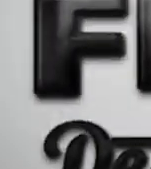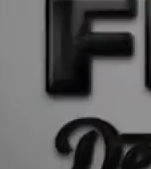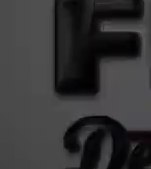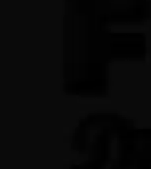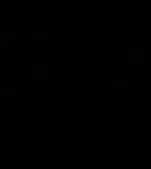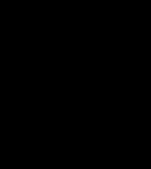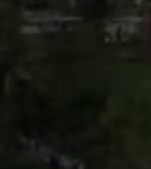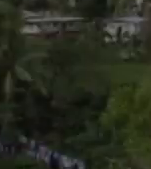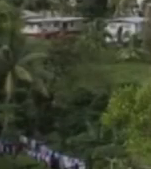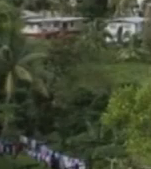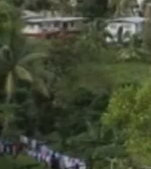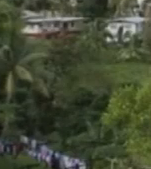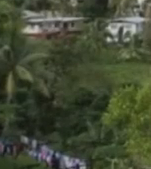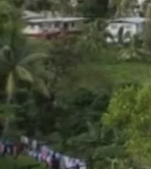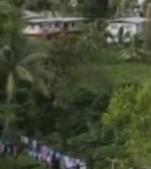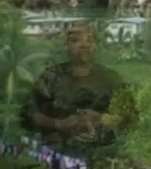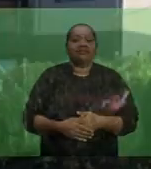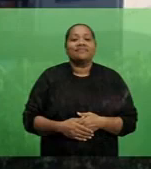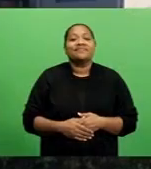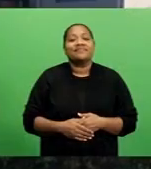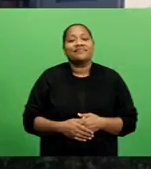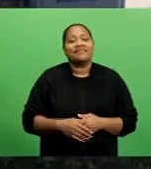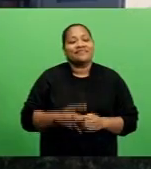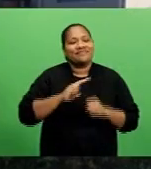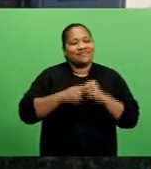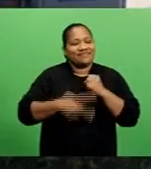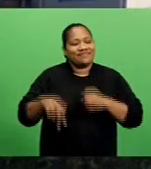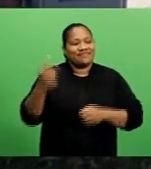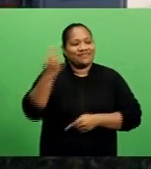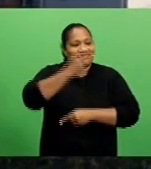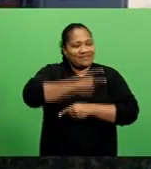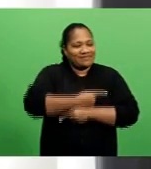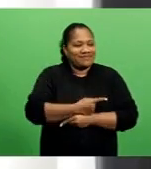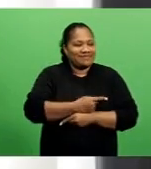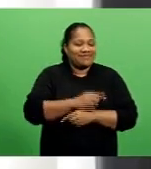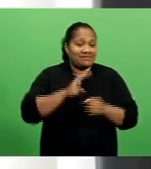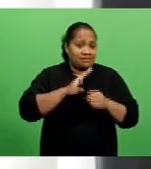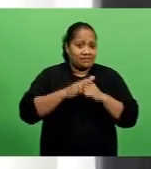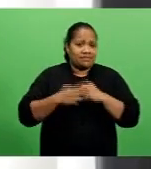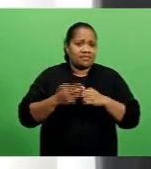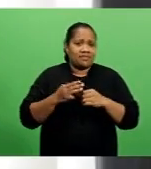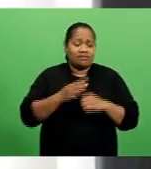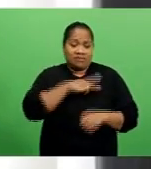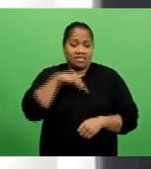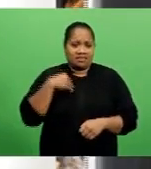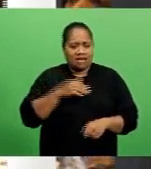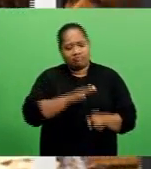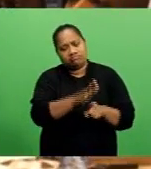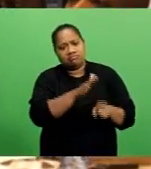2 देश की धड़कन. In the news tonight, Minister lays blame on PRB.